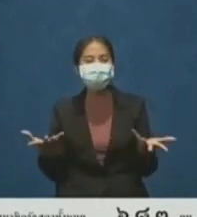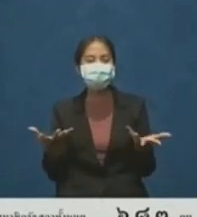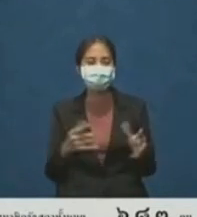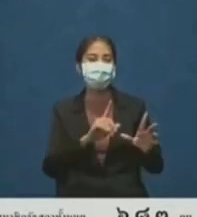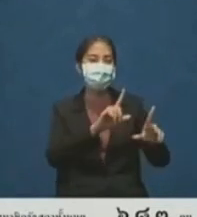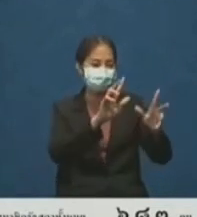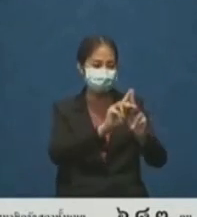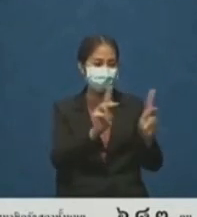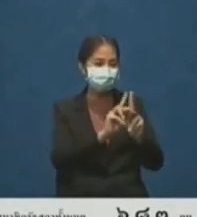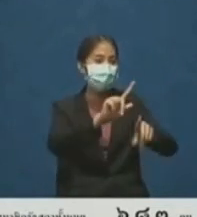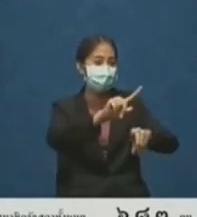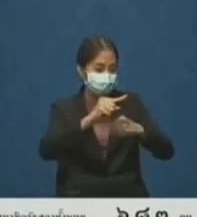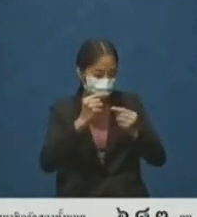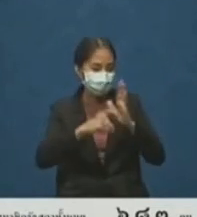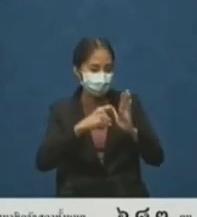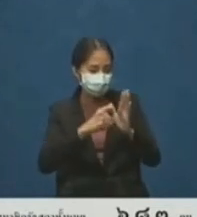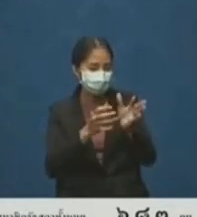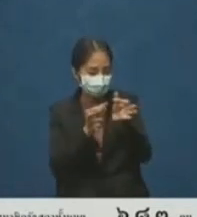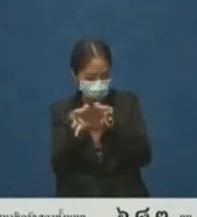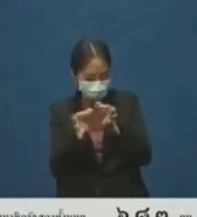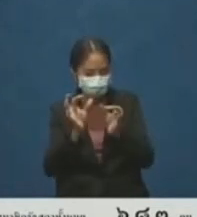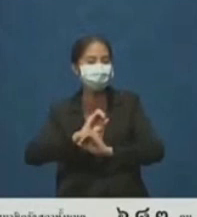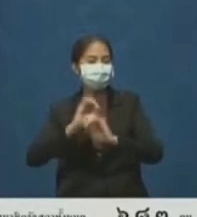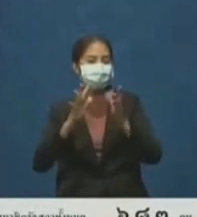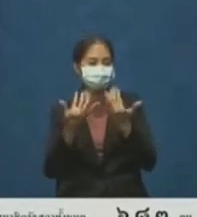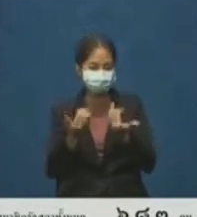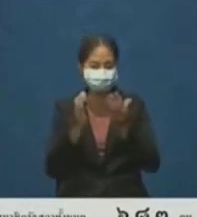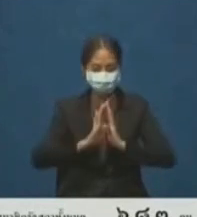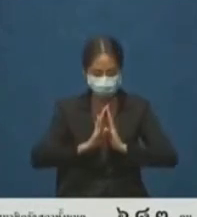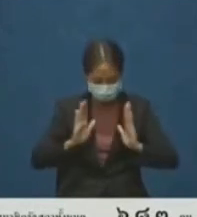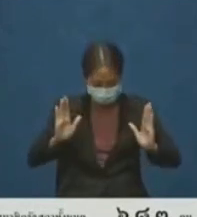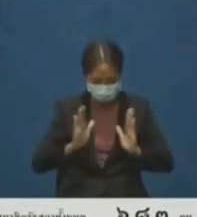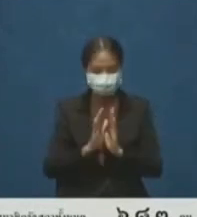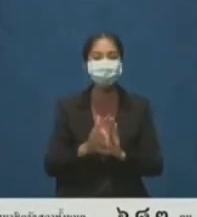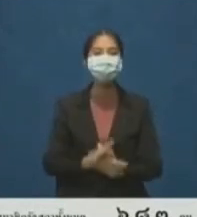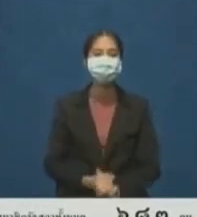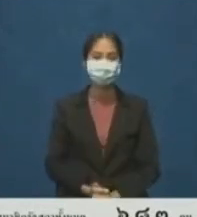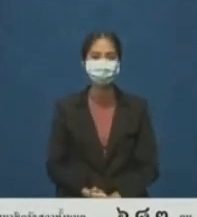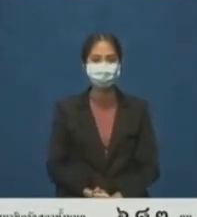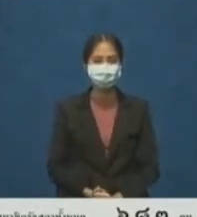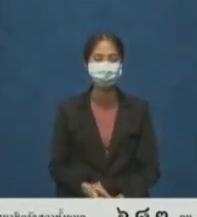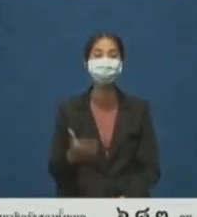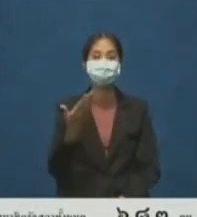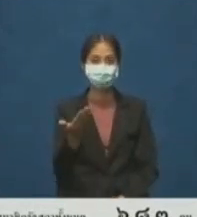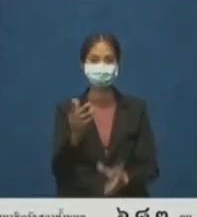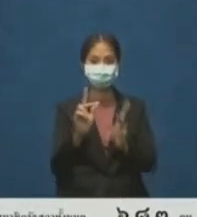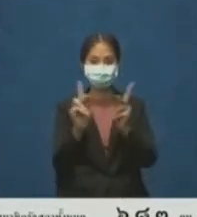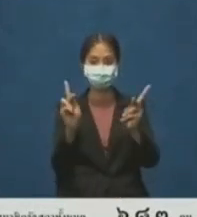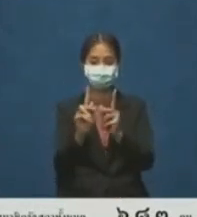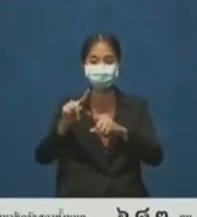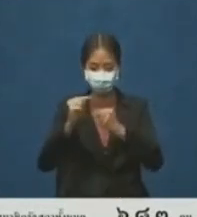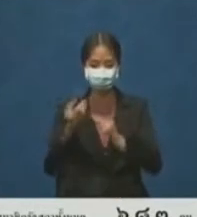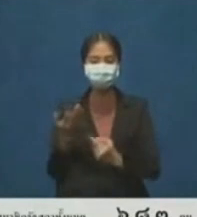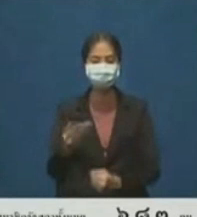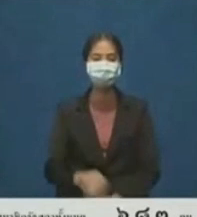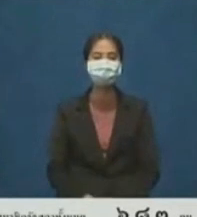ไรนะครับยังไงถ้าตอบจากกรรมาธิการมาก็ขอเหตุผลประกอบอย่างละเอียดด้วยครับขอบคุณมากครับ ขอบคุณครับขอเชิญ